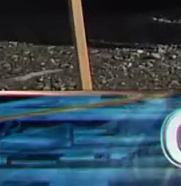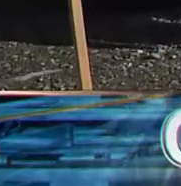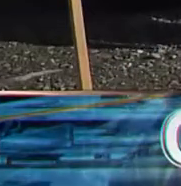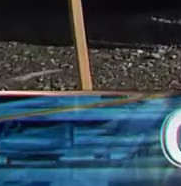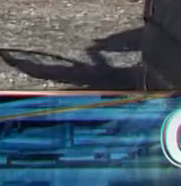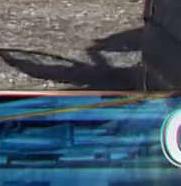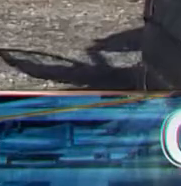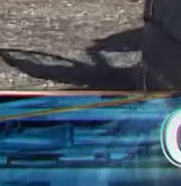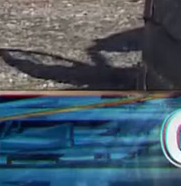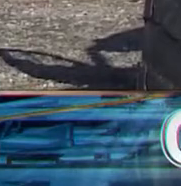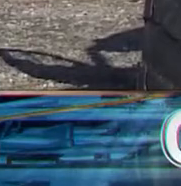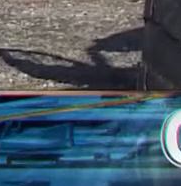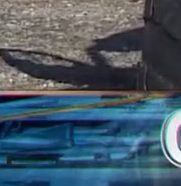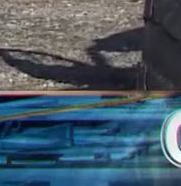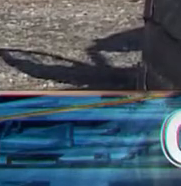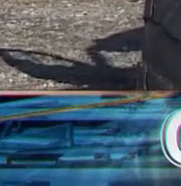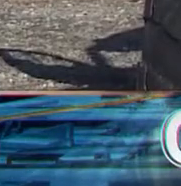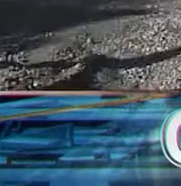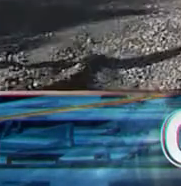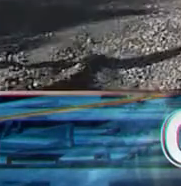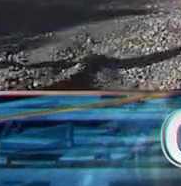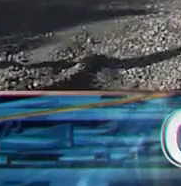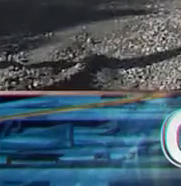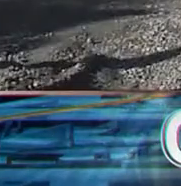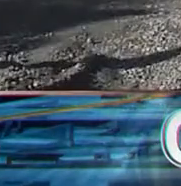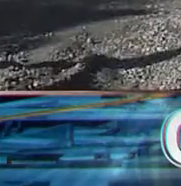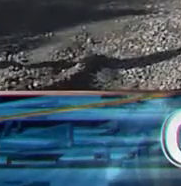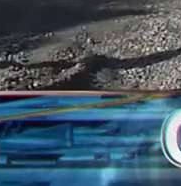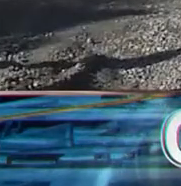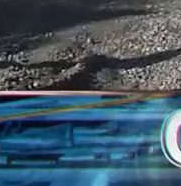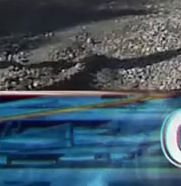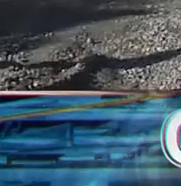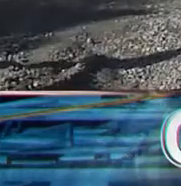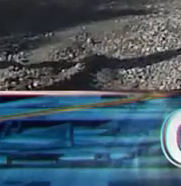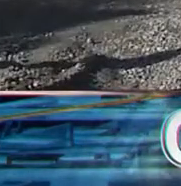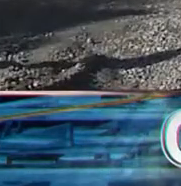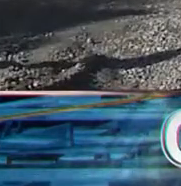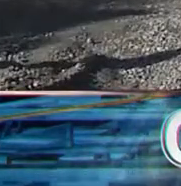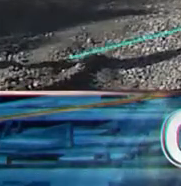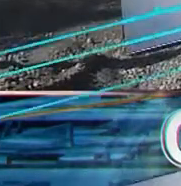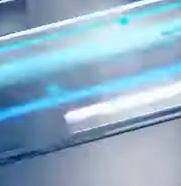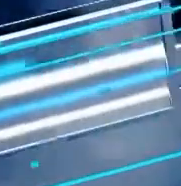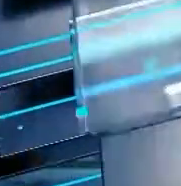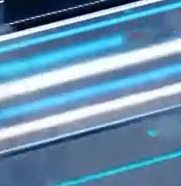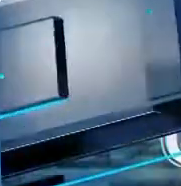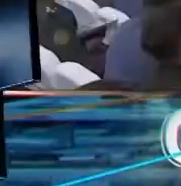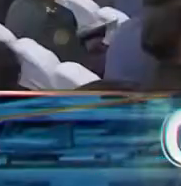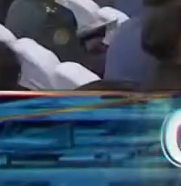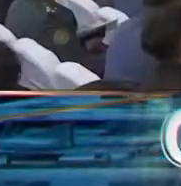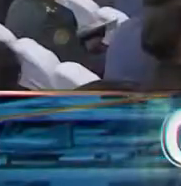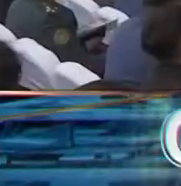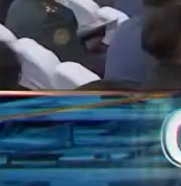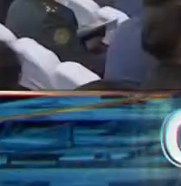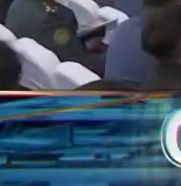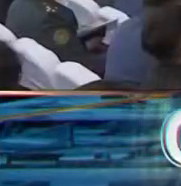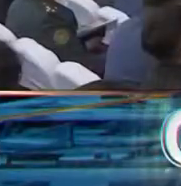Предупрежден, значит вооружен. В Алматинской области активно ведутся противопаводки и учения КУПТЕМ-2020. За